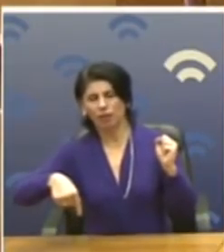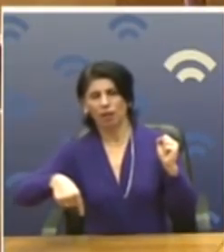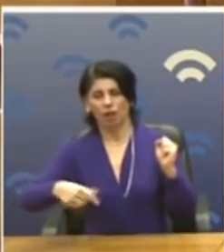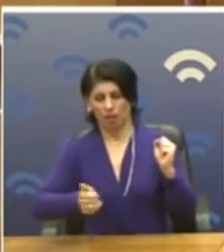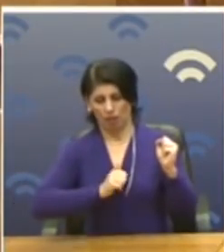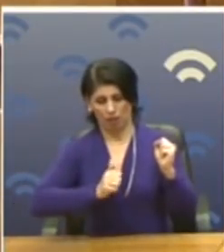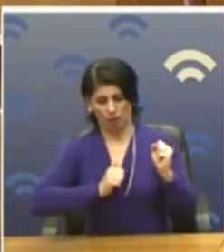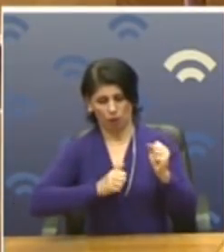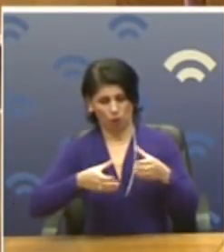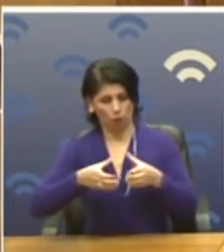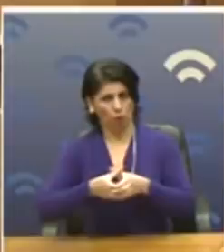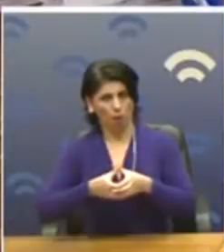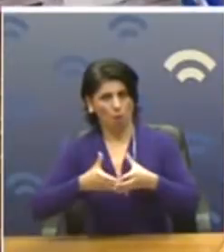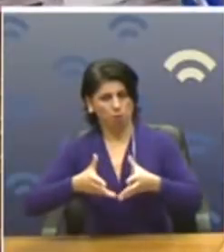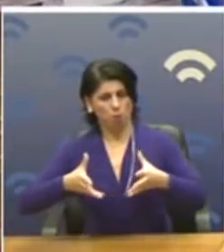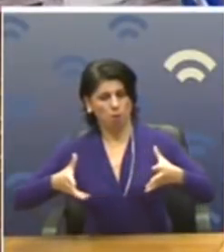να γιγαντώνεται.